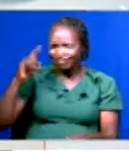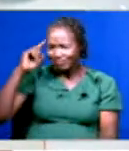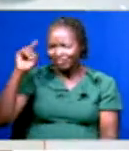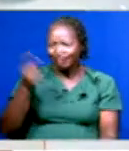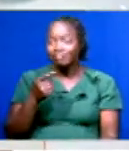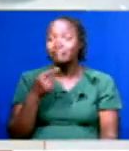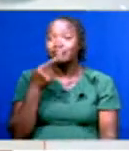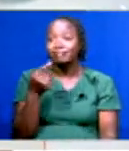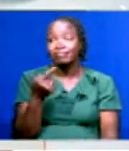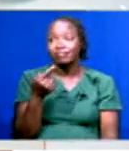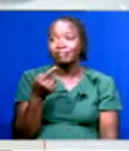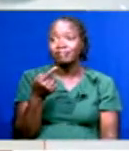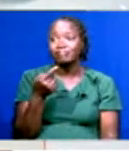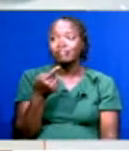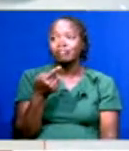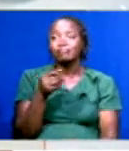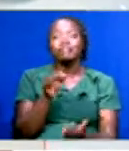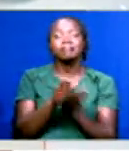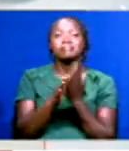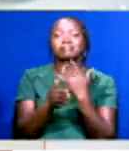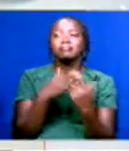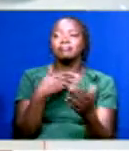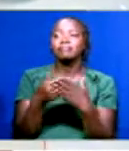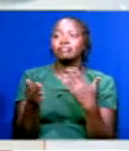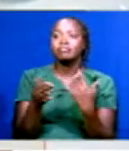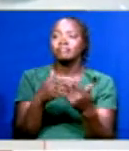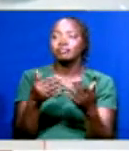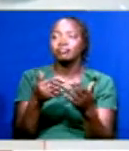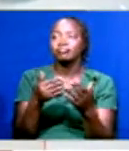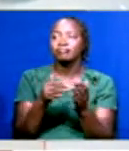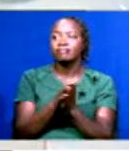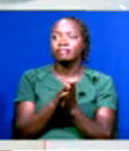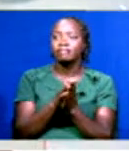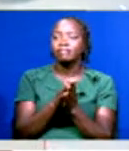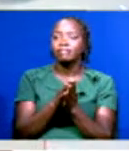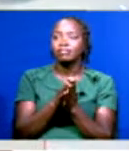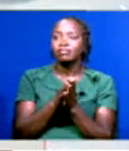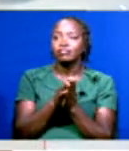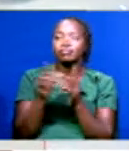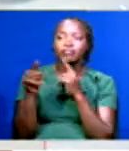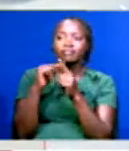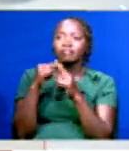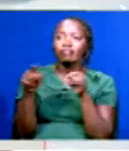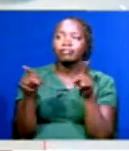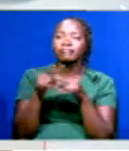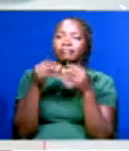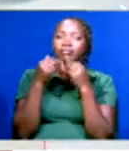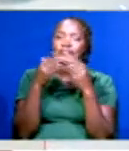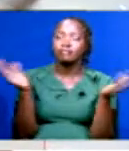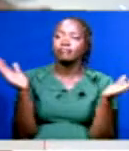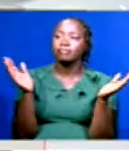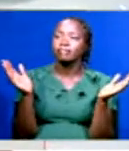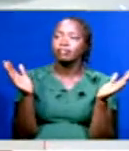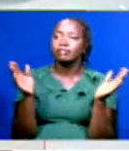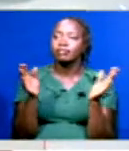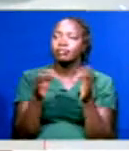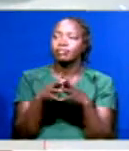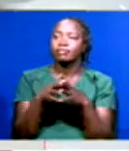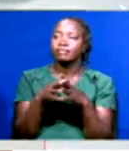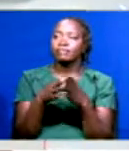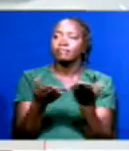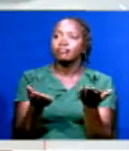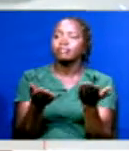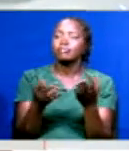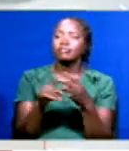Nikasema tulikuta store hakuna chochote, hata panya ametoroka, hakuna kitu ya kukula. Hii inchi